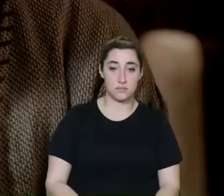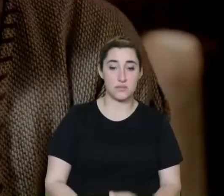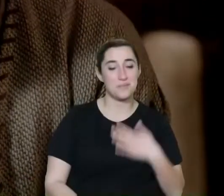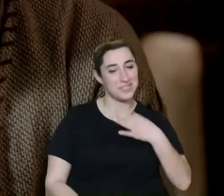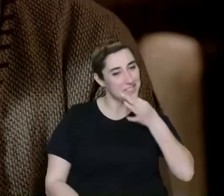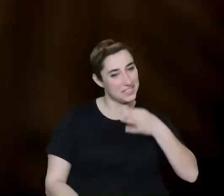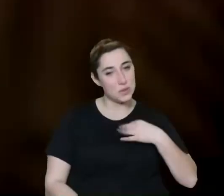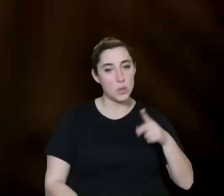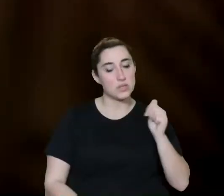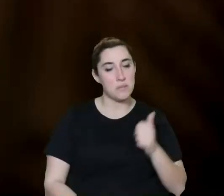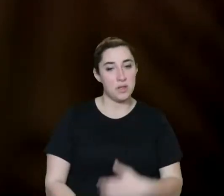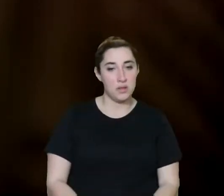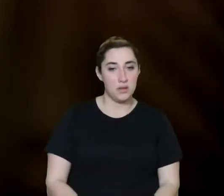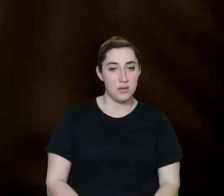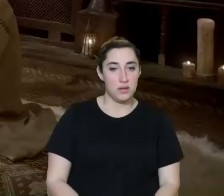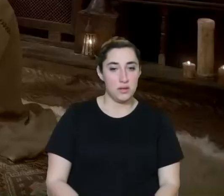Bana müsaade o vakit.